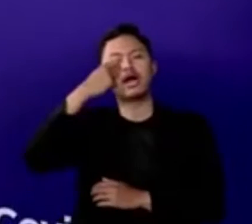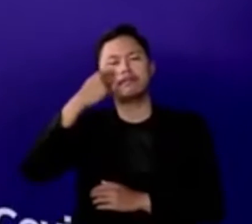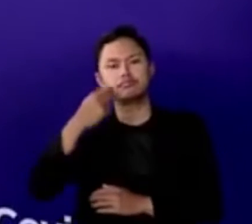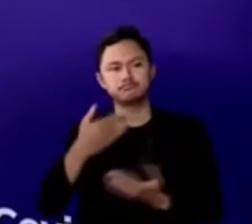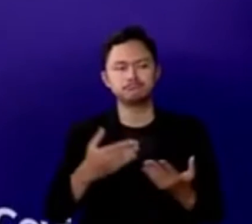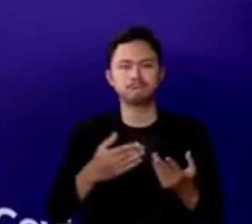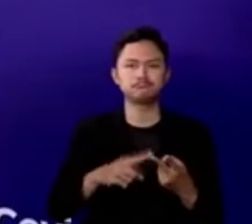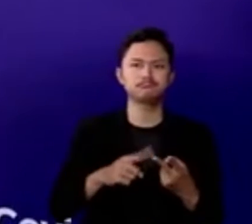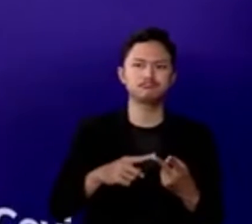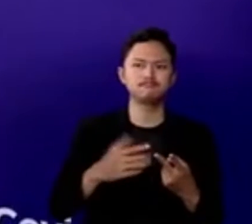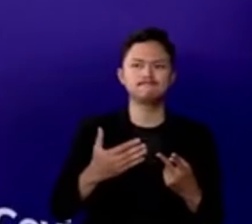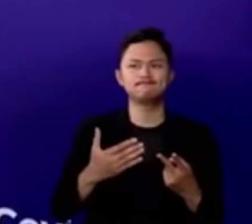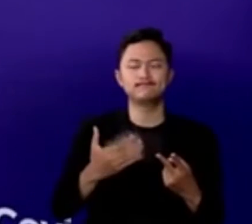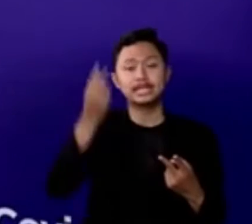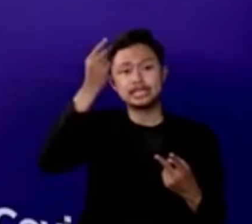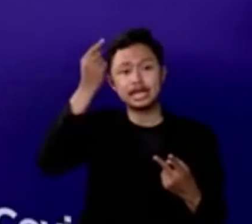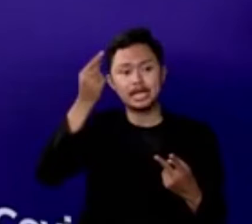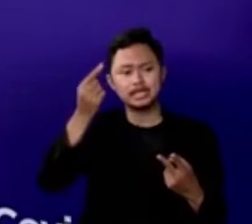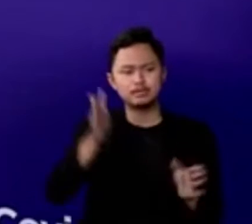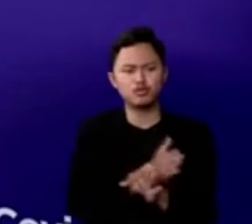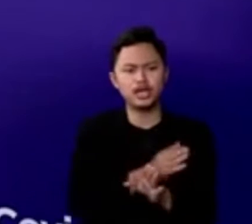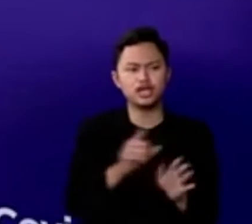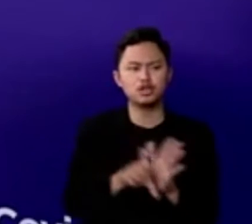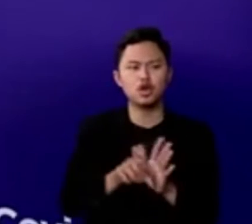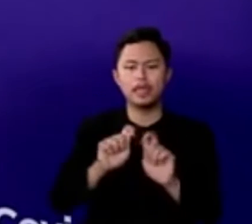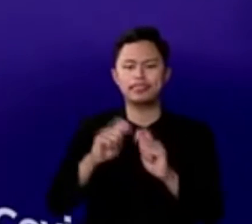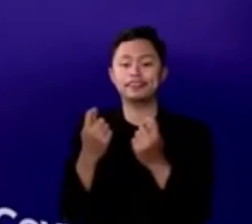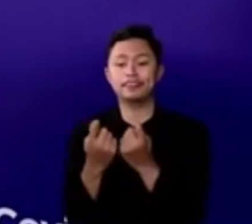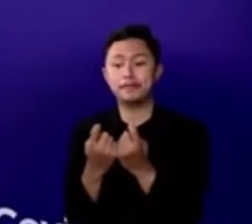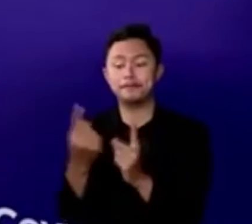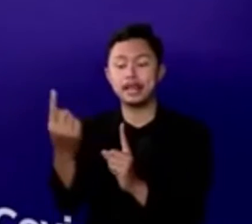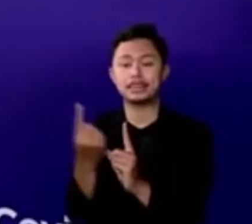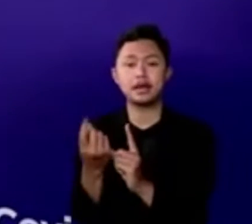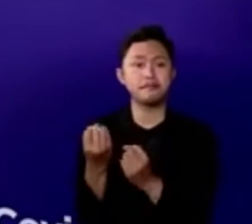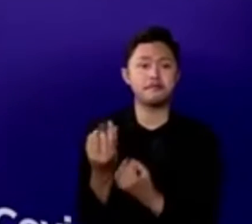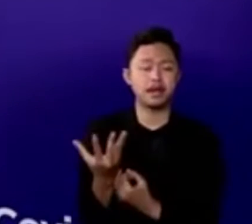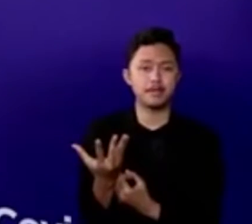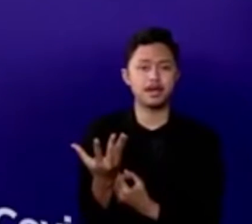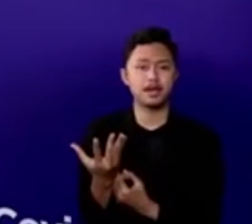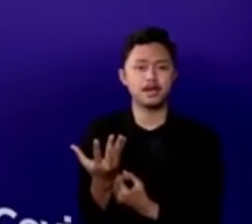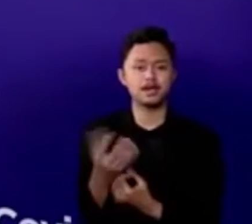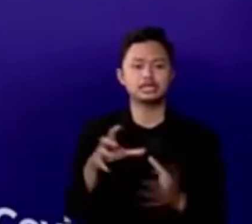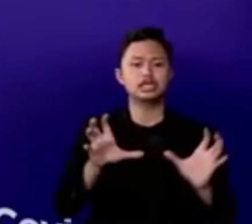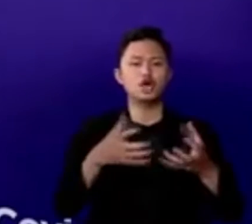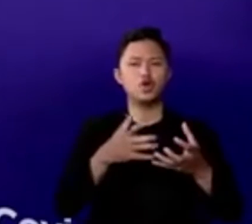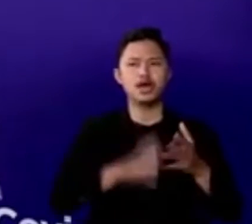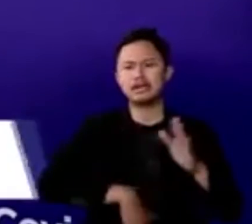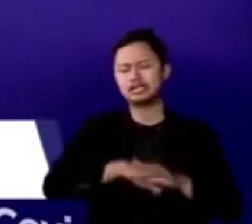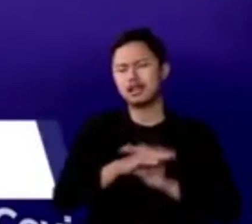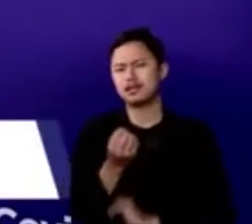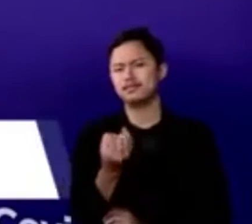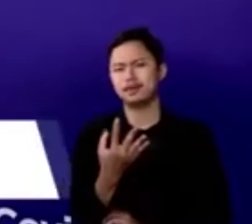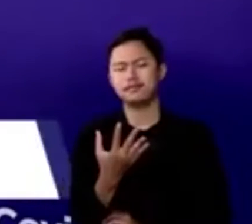kemudian eh perencanaan Juga misalnya kru yang itu berapa sih berapa Pro Minimal kita yang